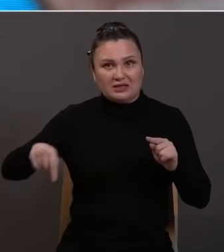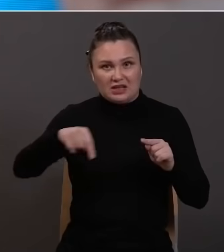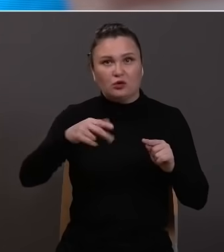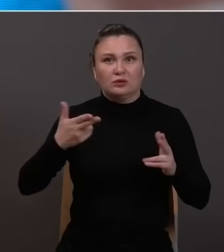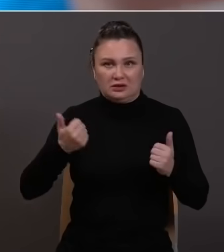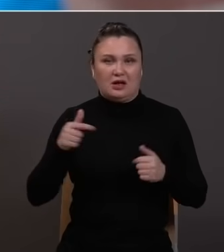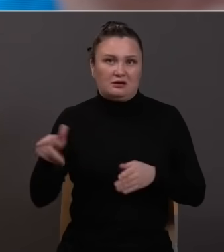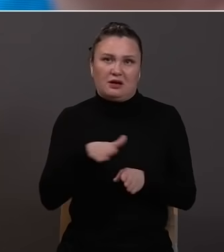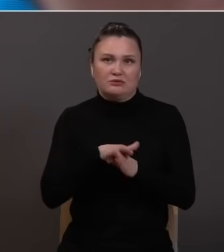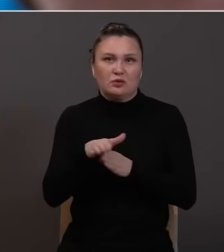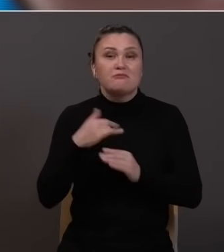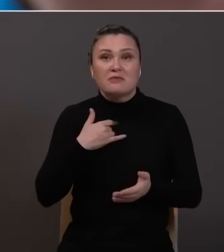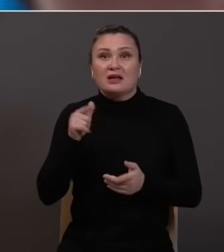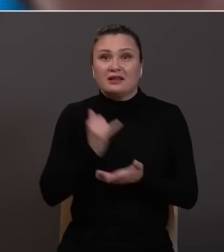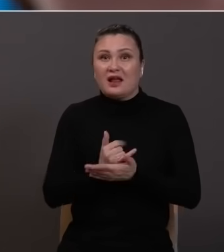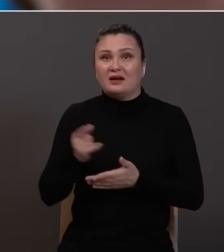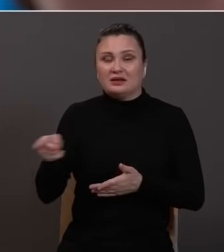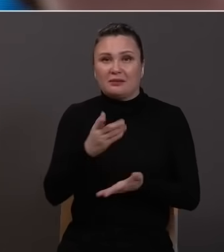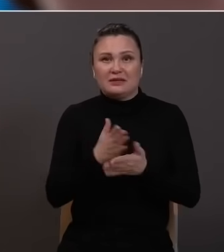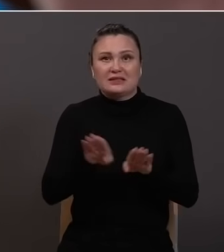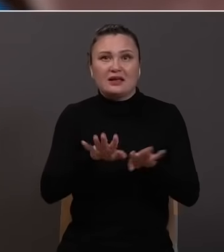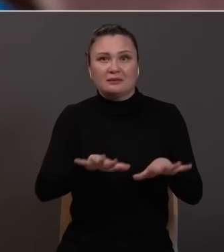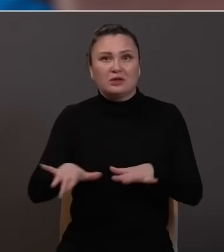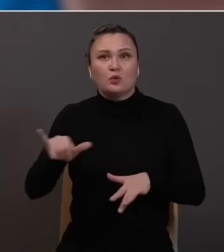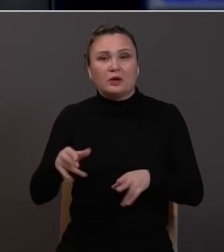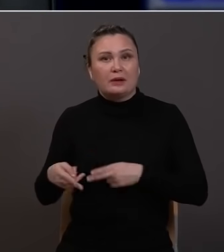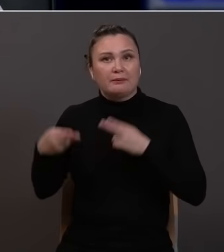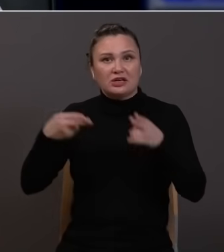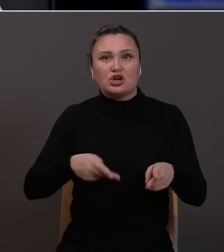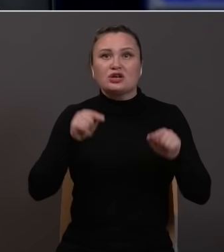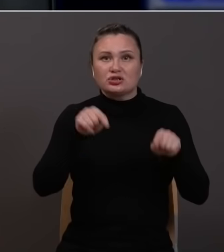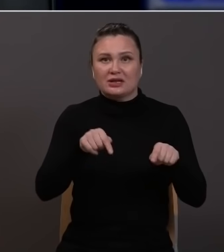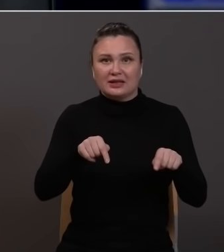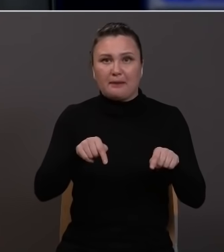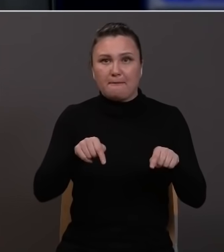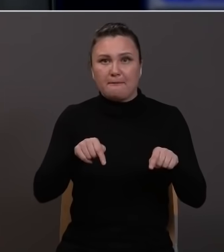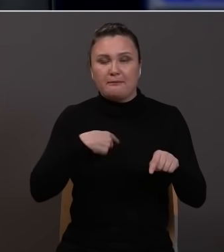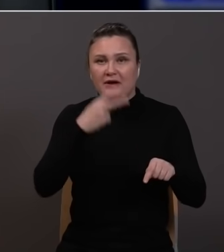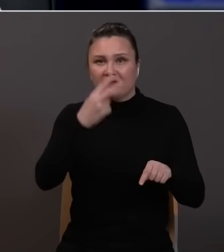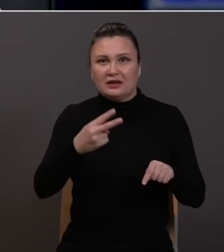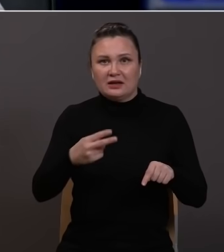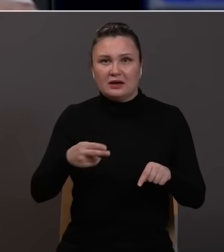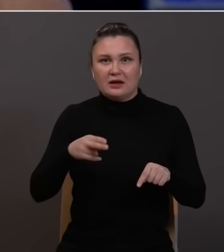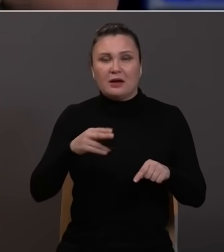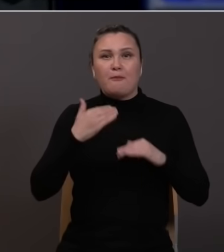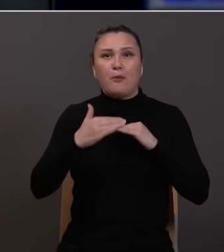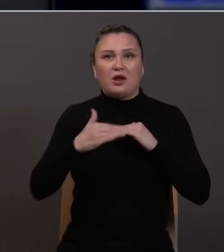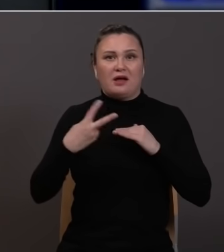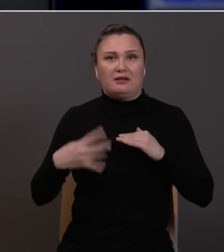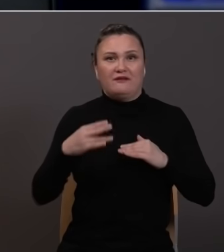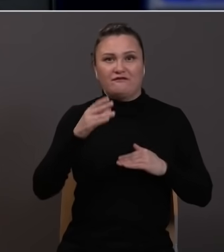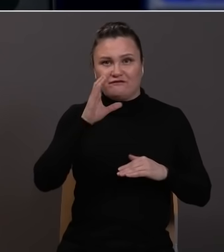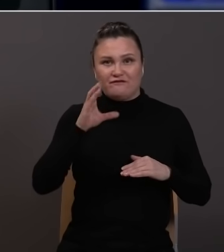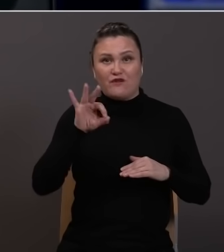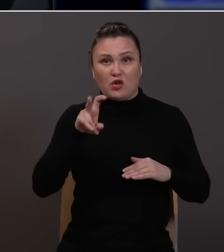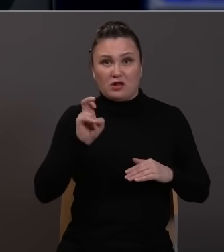Ну, абсолютно, мы для них, понимаете, там есть такие места, куда ты приезжаешь, и там мы видели полярного волка, который шел рядом с